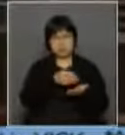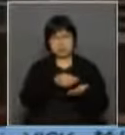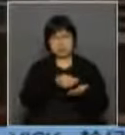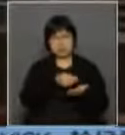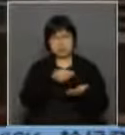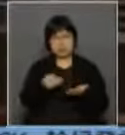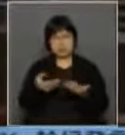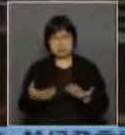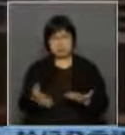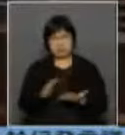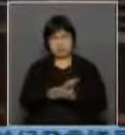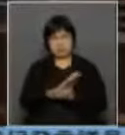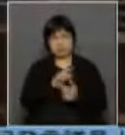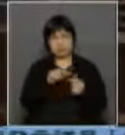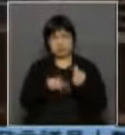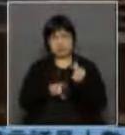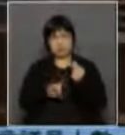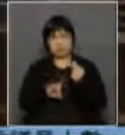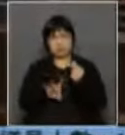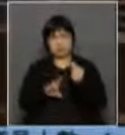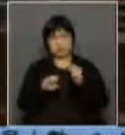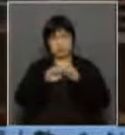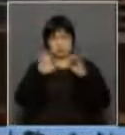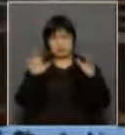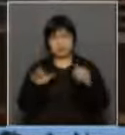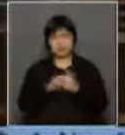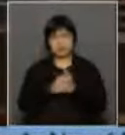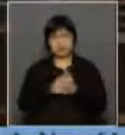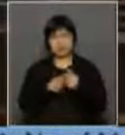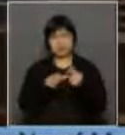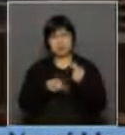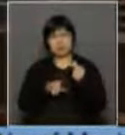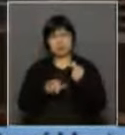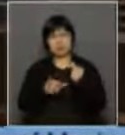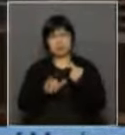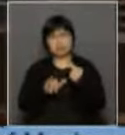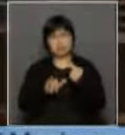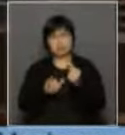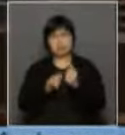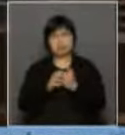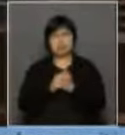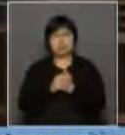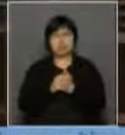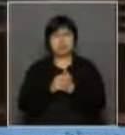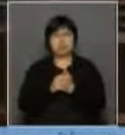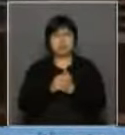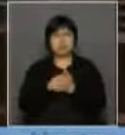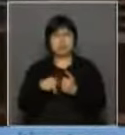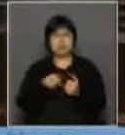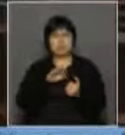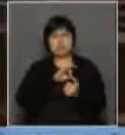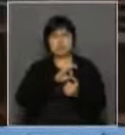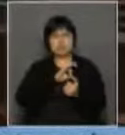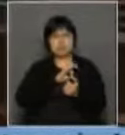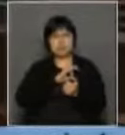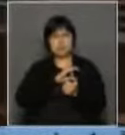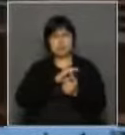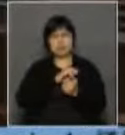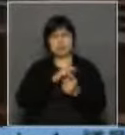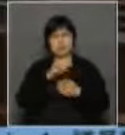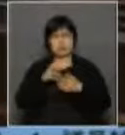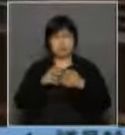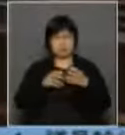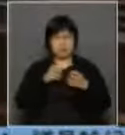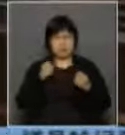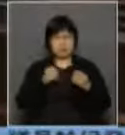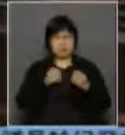本年嘅10月15日公布。10月16日咧就係、是、本會一個。大會有個辯論咧，就